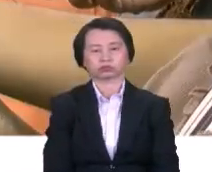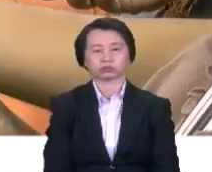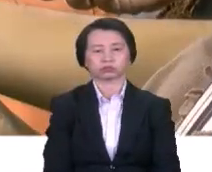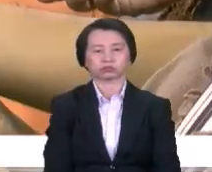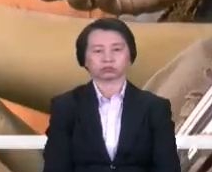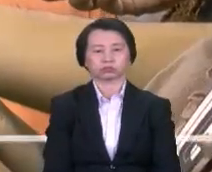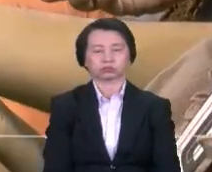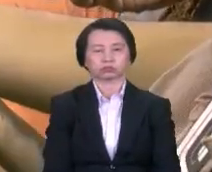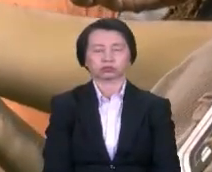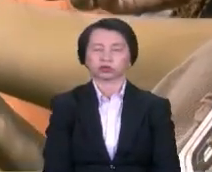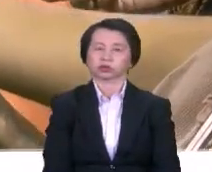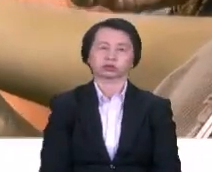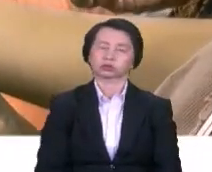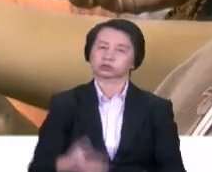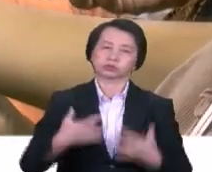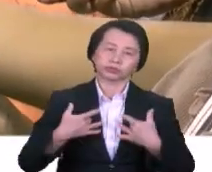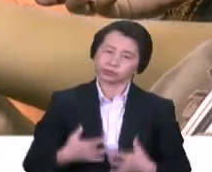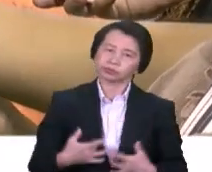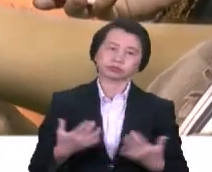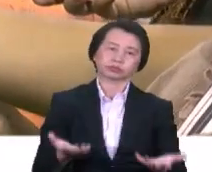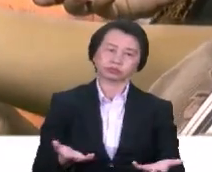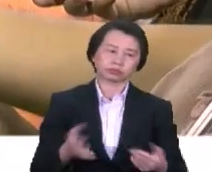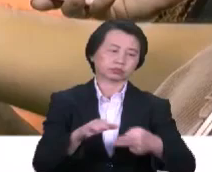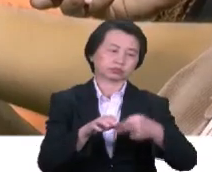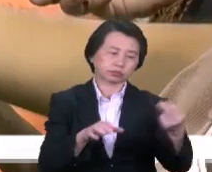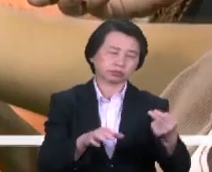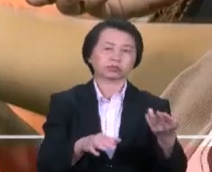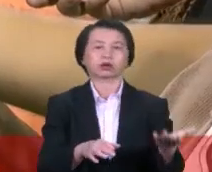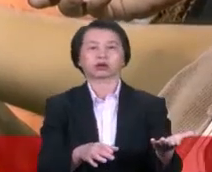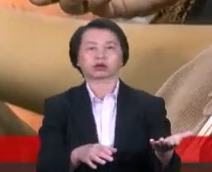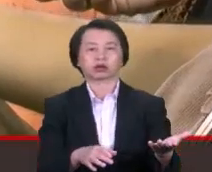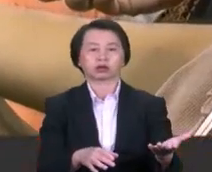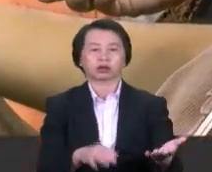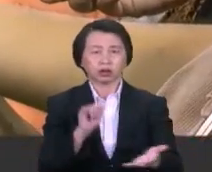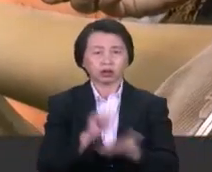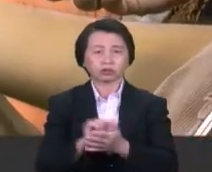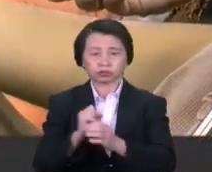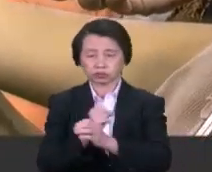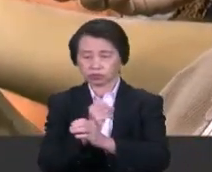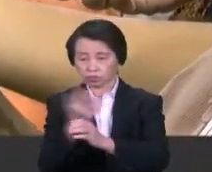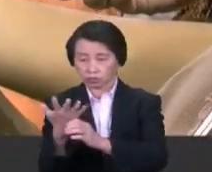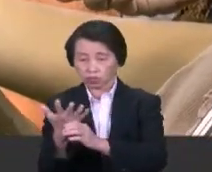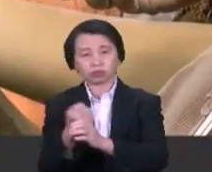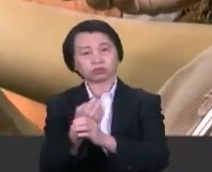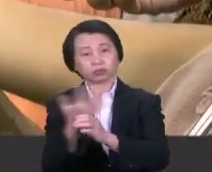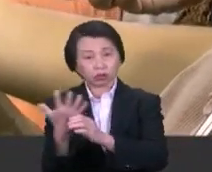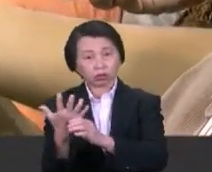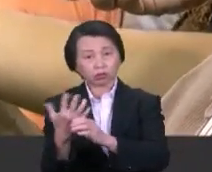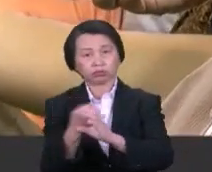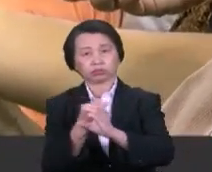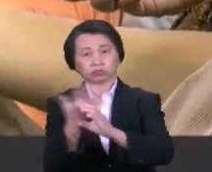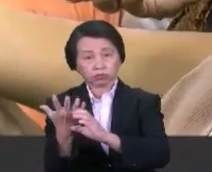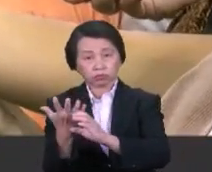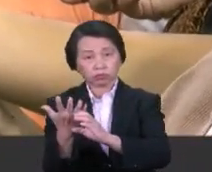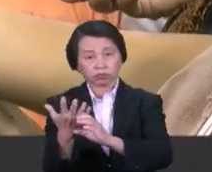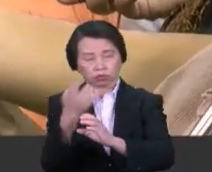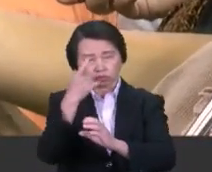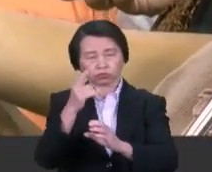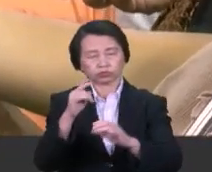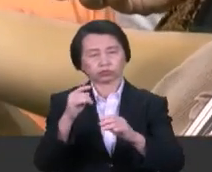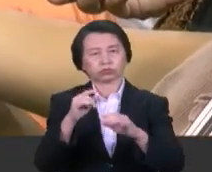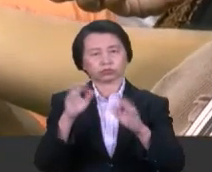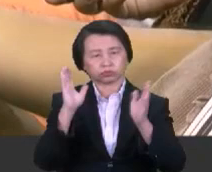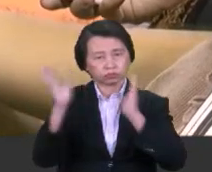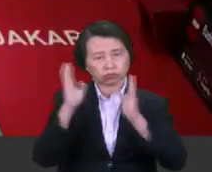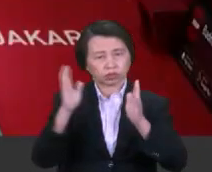I'm disappointed because it is a Commonwealth Games, it's a team, it's a sport for Malaysia, for all Malaysians,